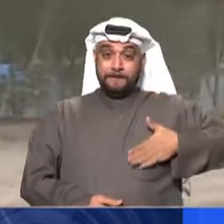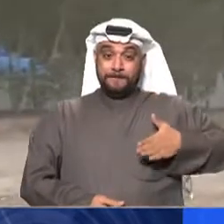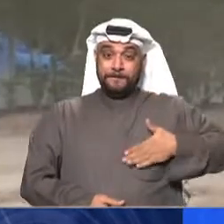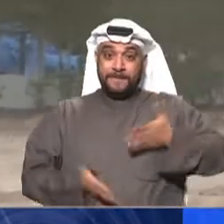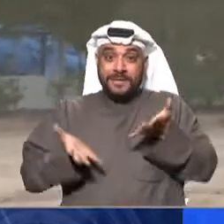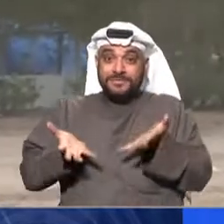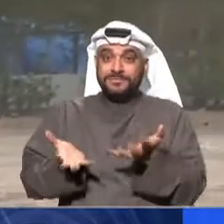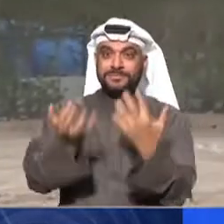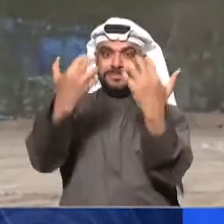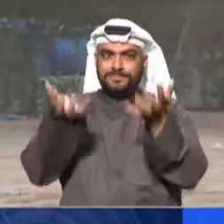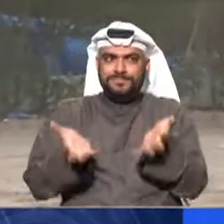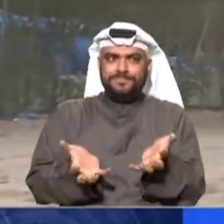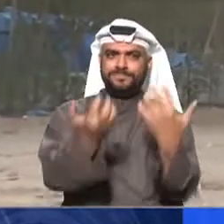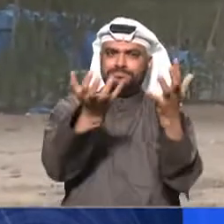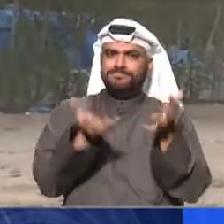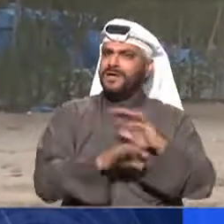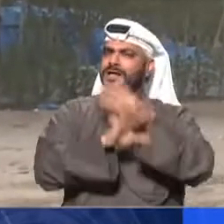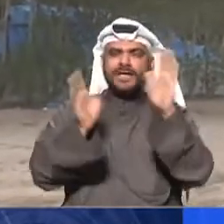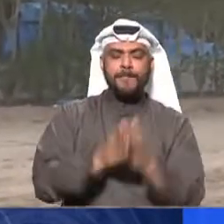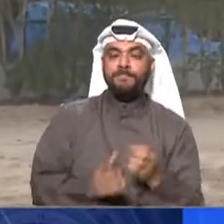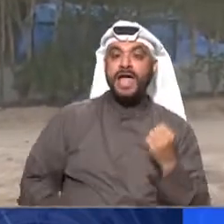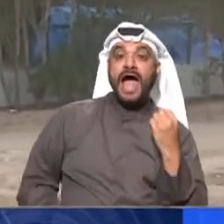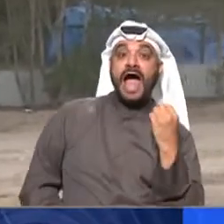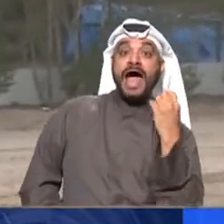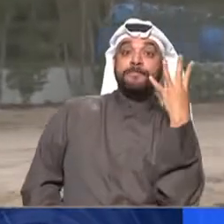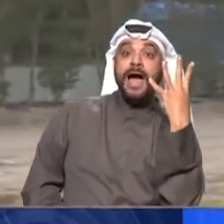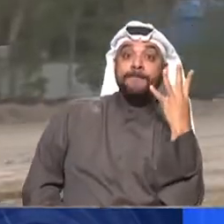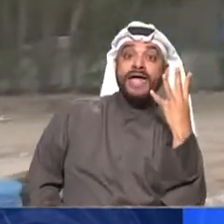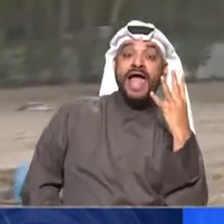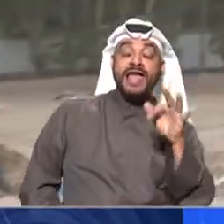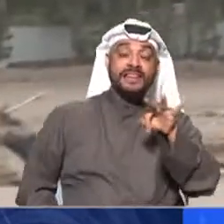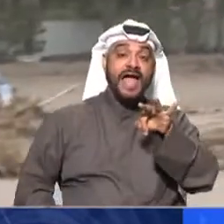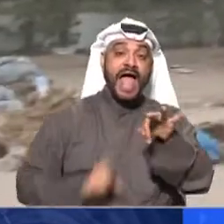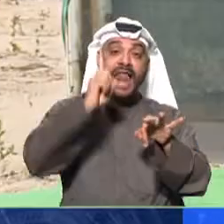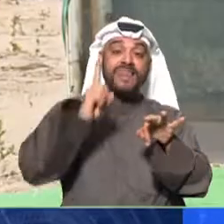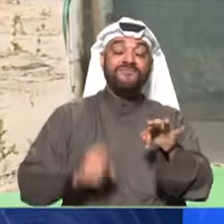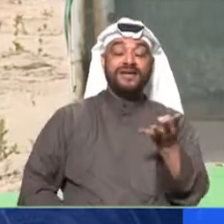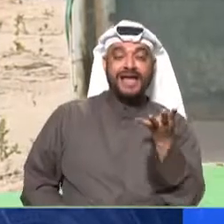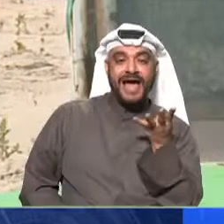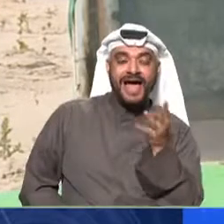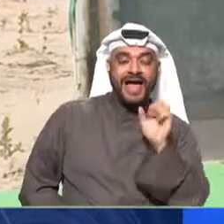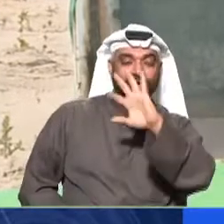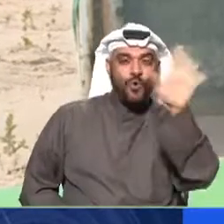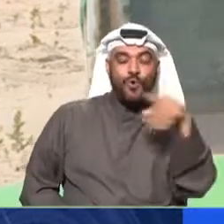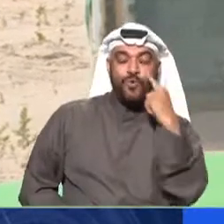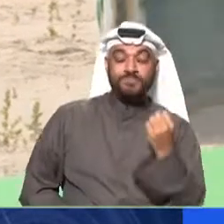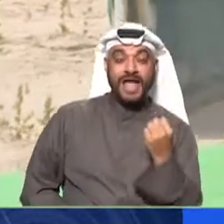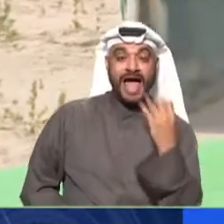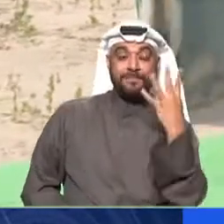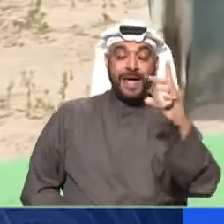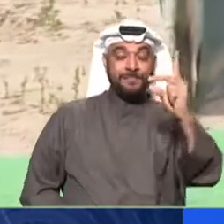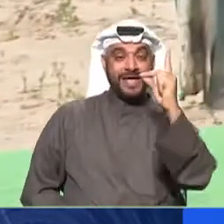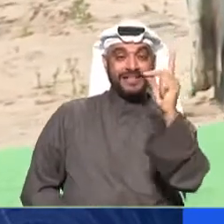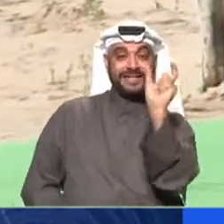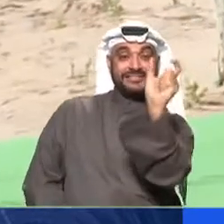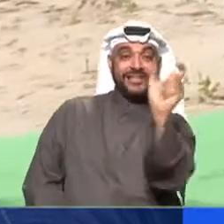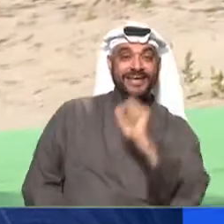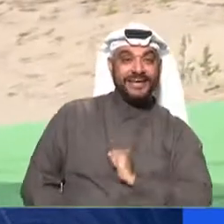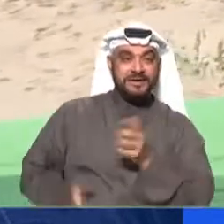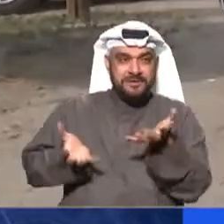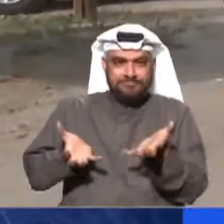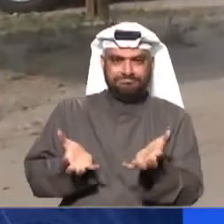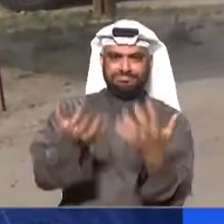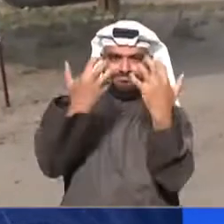من خلال إزالة ما يقارب 400 طن من المخلفات الصلبة والحيوانية، وسط جهود كبرى بذلت من